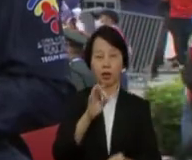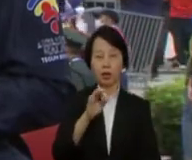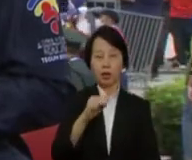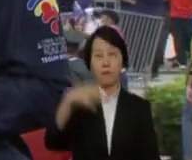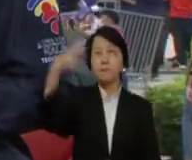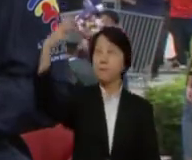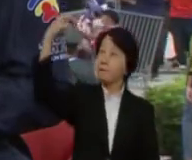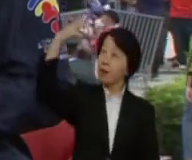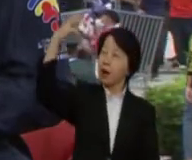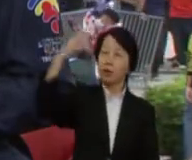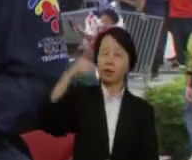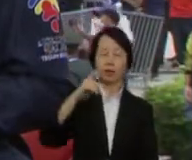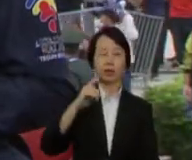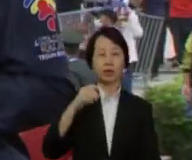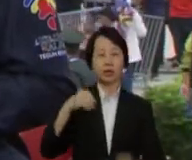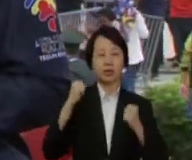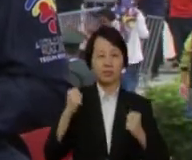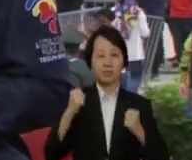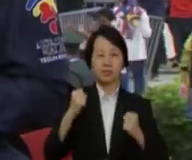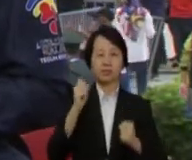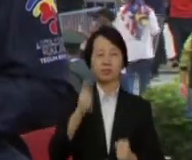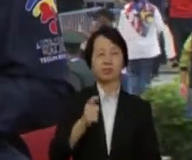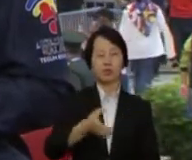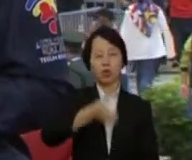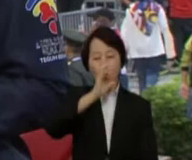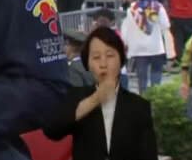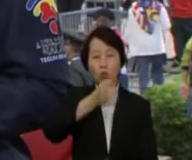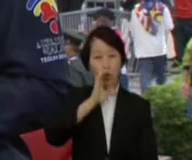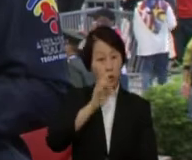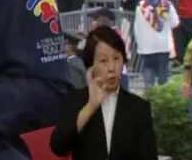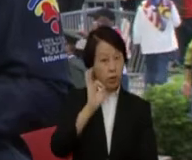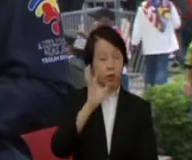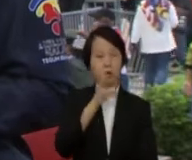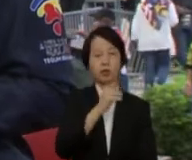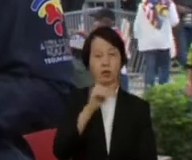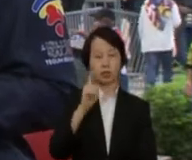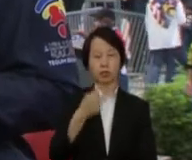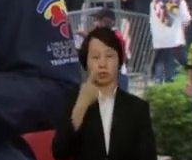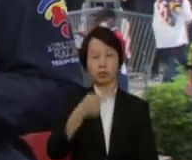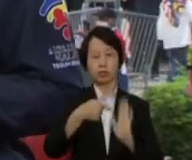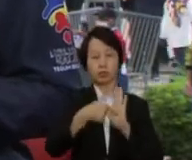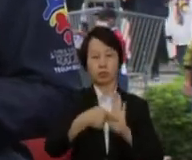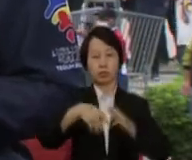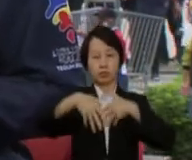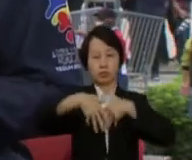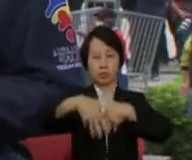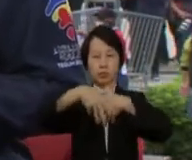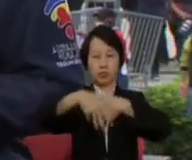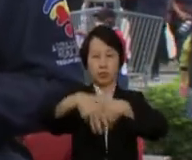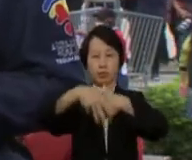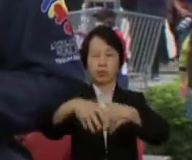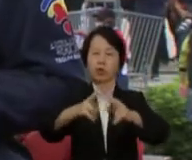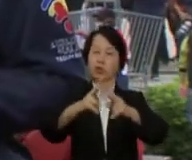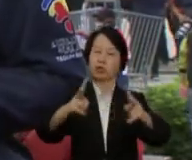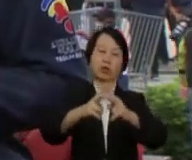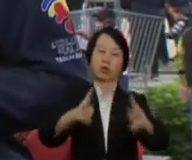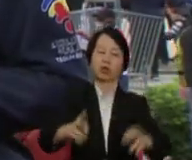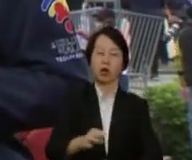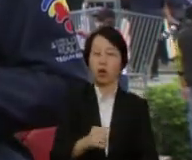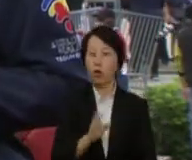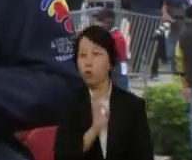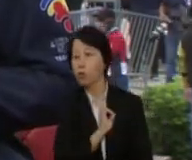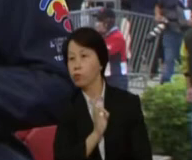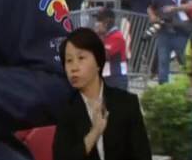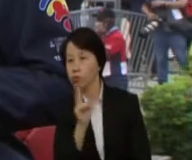teguh. Banyakkan minum air kerana kita nak menyaksikan persembahan dan juga acara perbarisan dan perarakan yang sangat-sangat